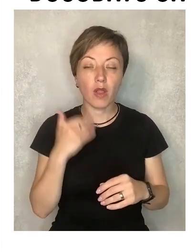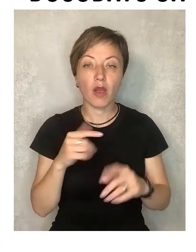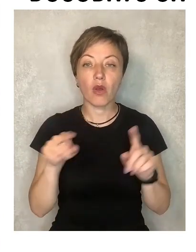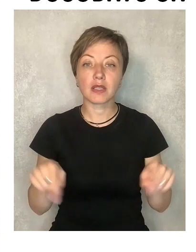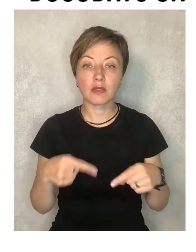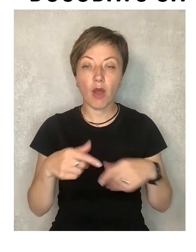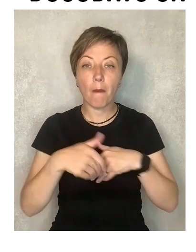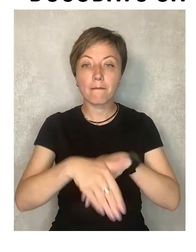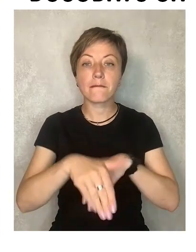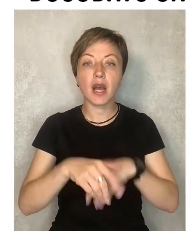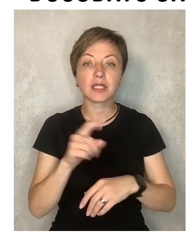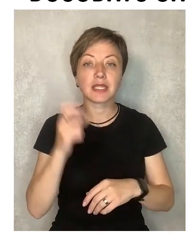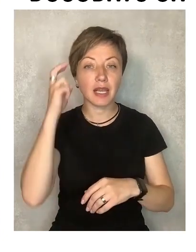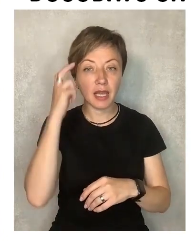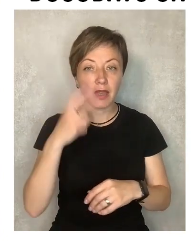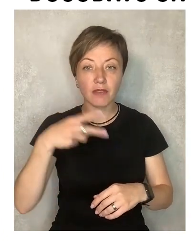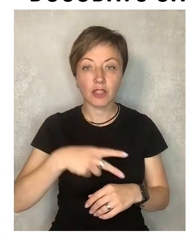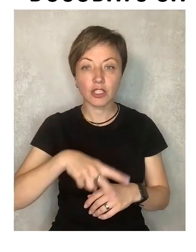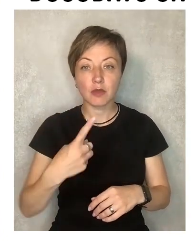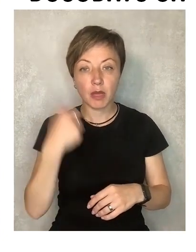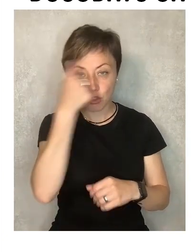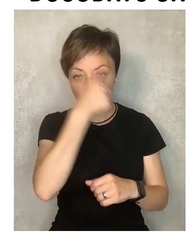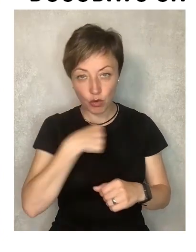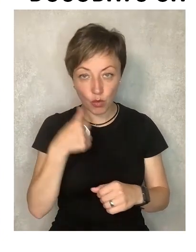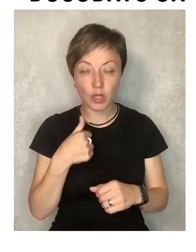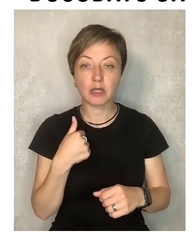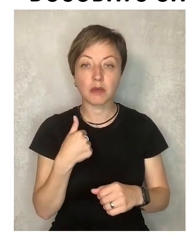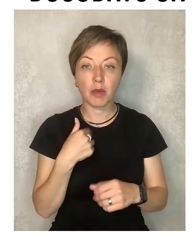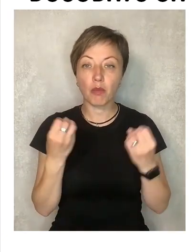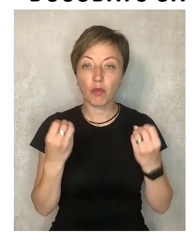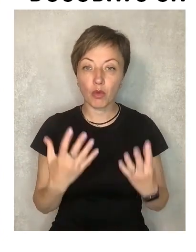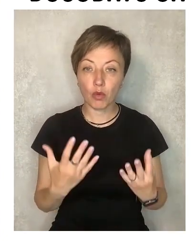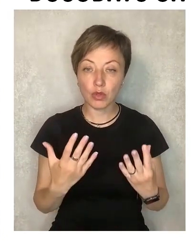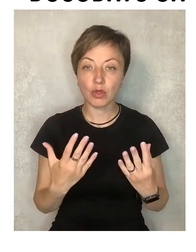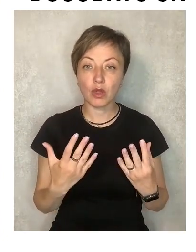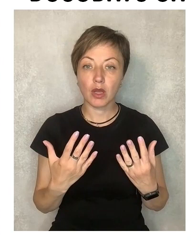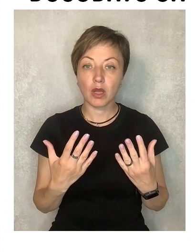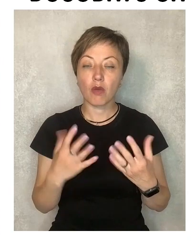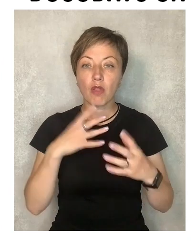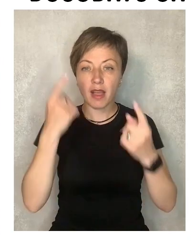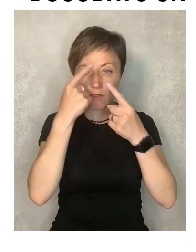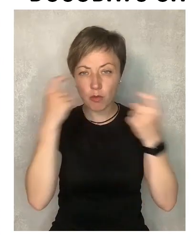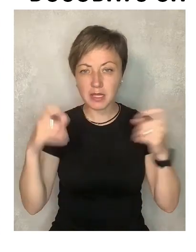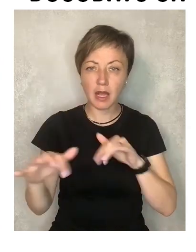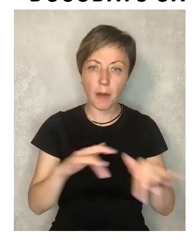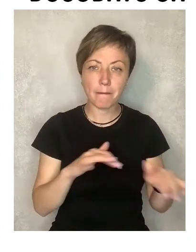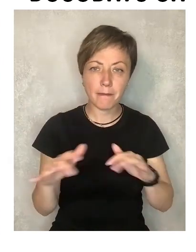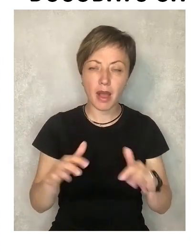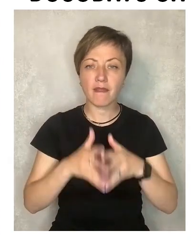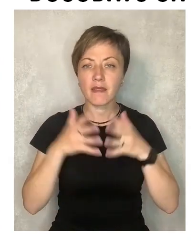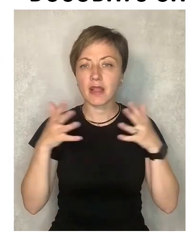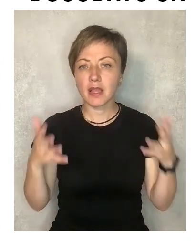в 2021 році. Ми просто відбувалася дуже велика інформаційна кампанія з великою